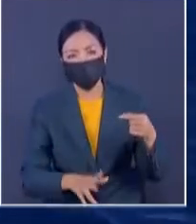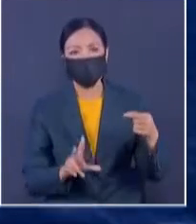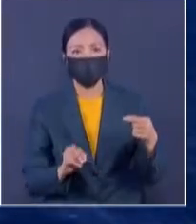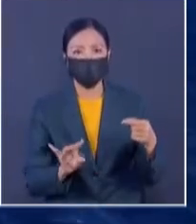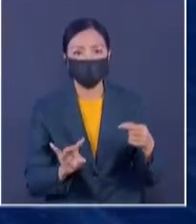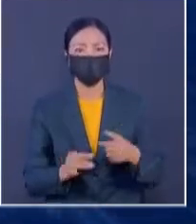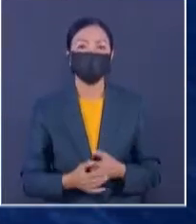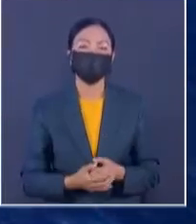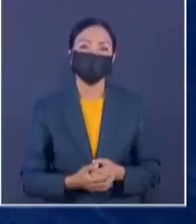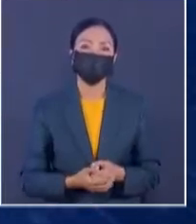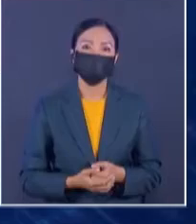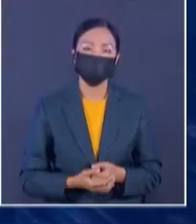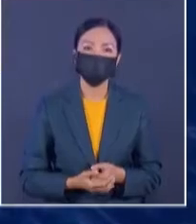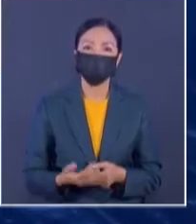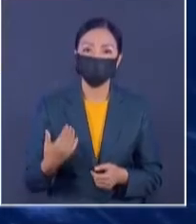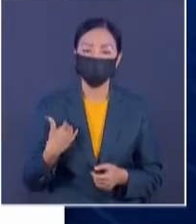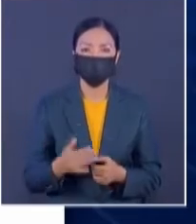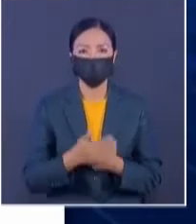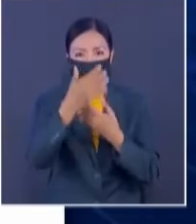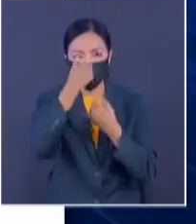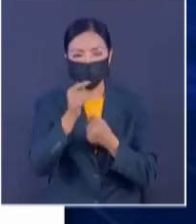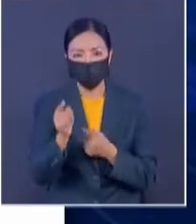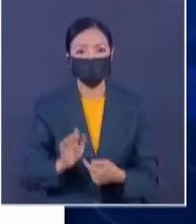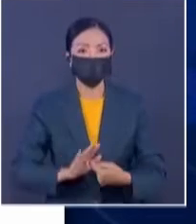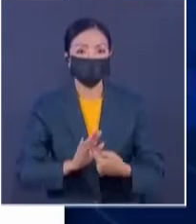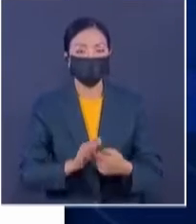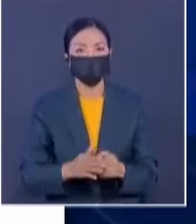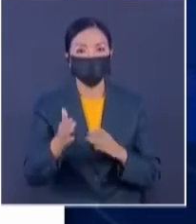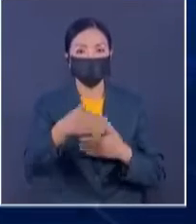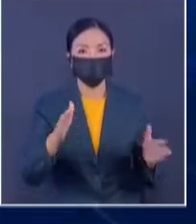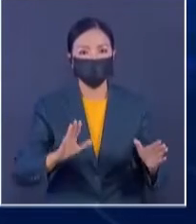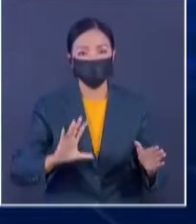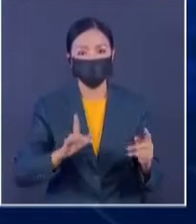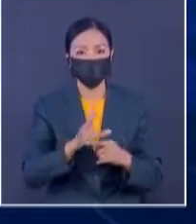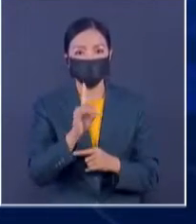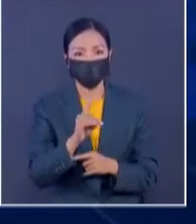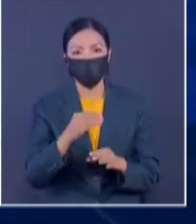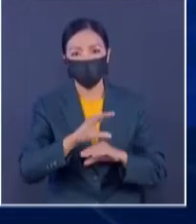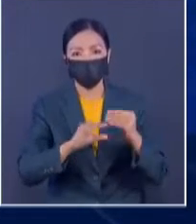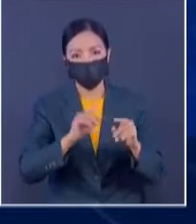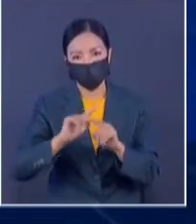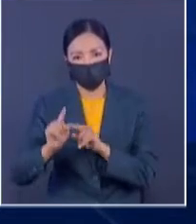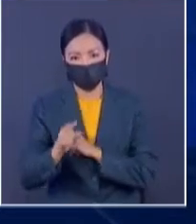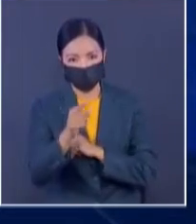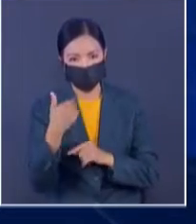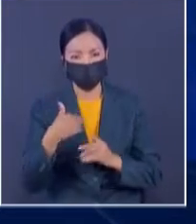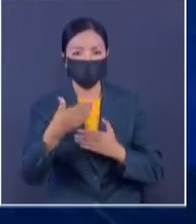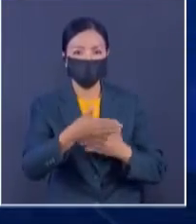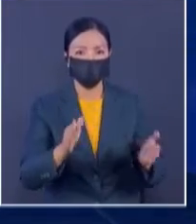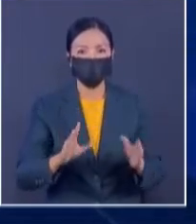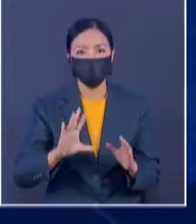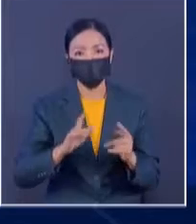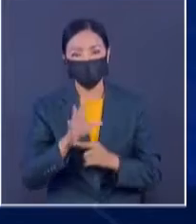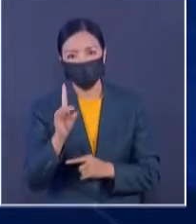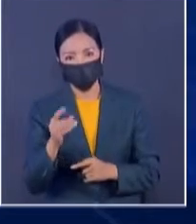38รายการนะครับโดยมีรายการทรัพย์สินที่น่าสนใจอย่างเช่นห้องชุดในโครงการต่างๆเนี่ยมีหลายห้องนะครับ มีขนาด